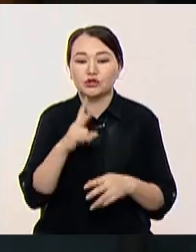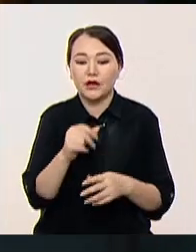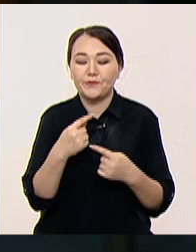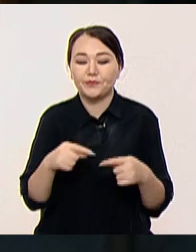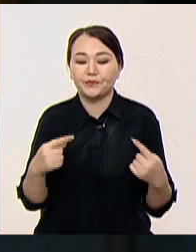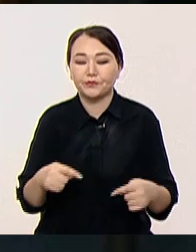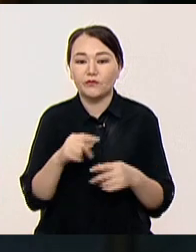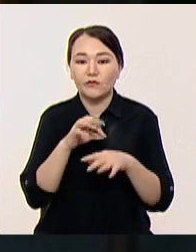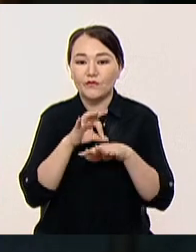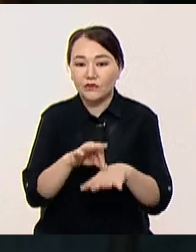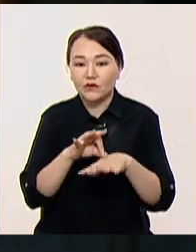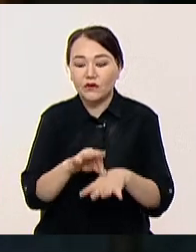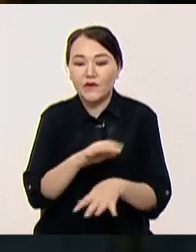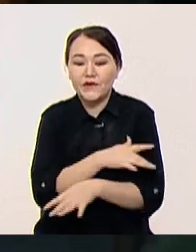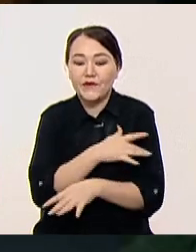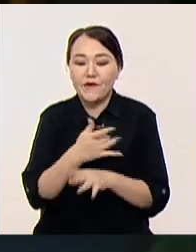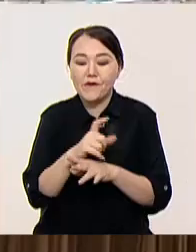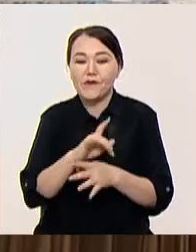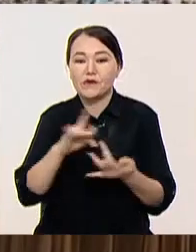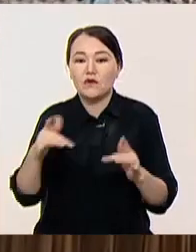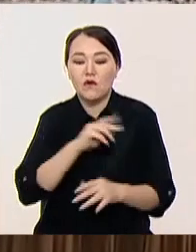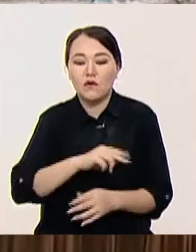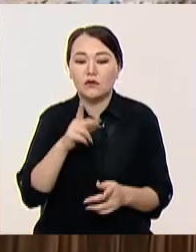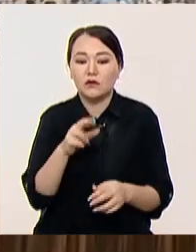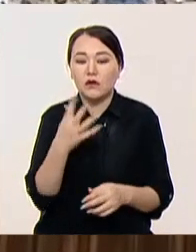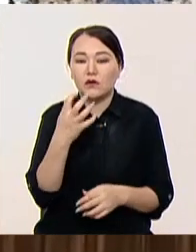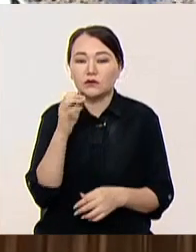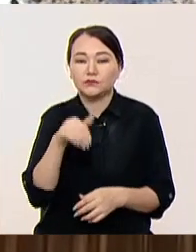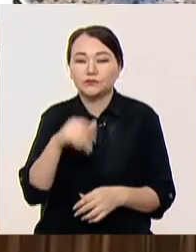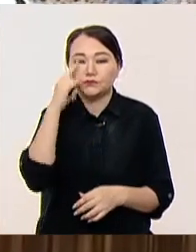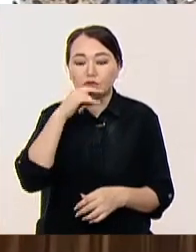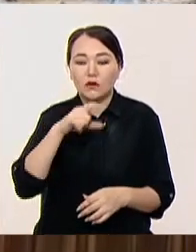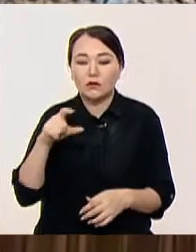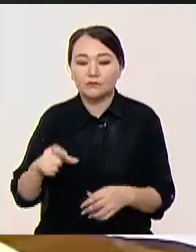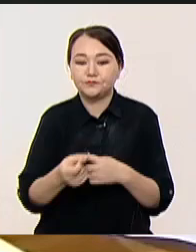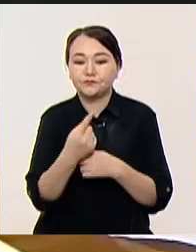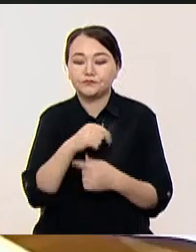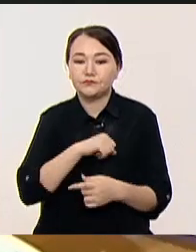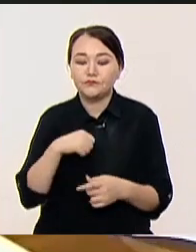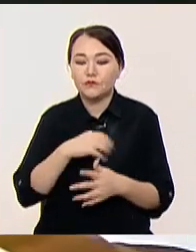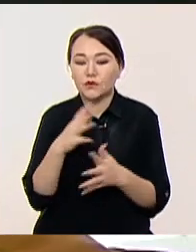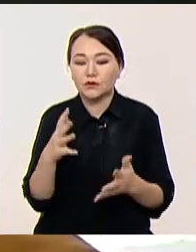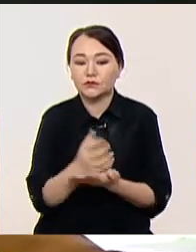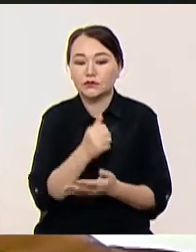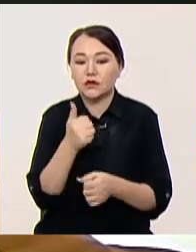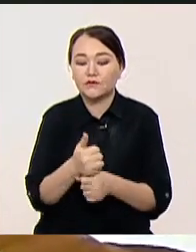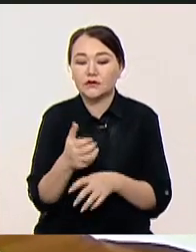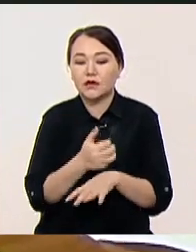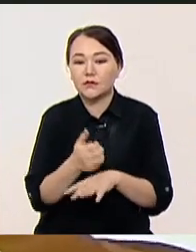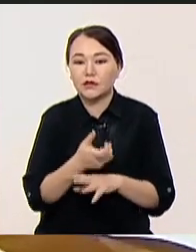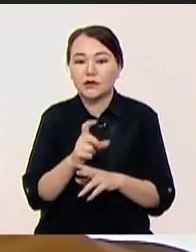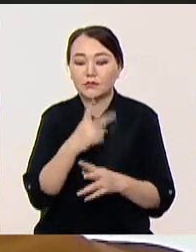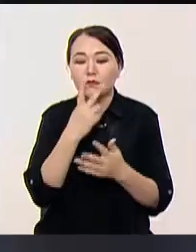различных мобильных сервисах. И эта онлайн-работа для полумиллиона казахстанцев является основным заработком. И выше всего